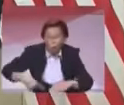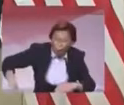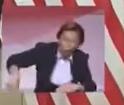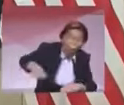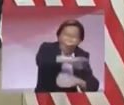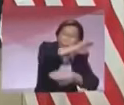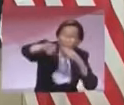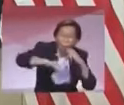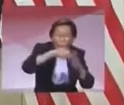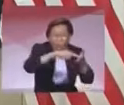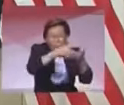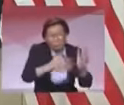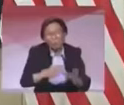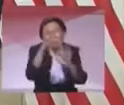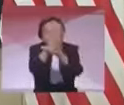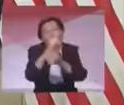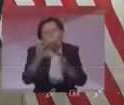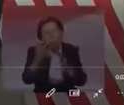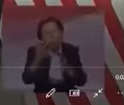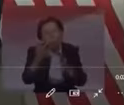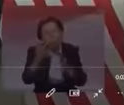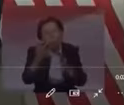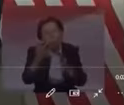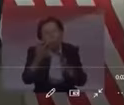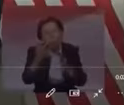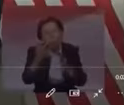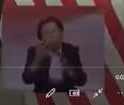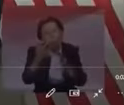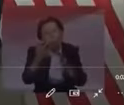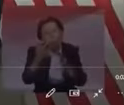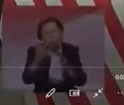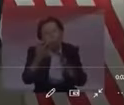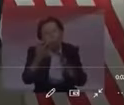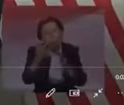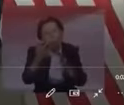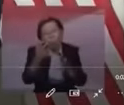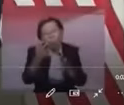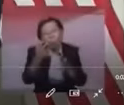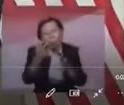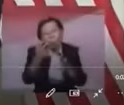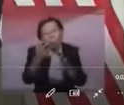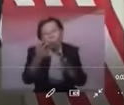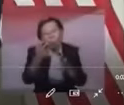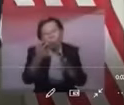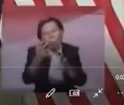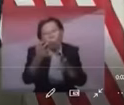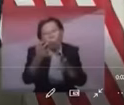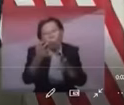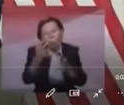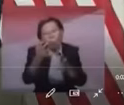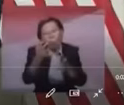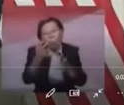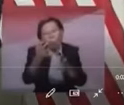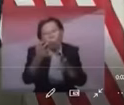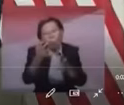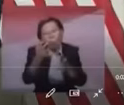luar negeri Sarawak yang nak balik mengundi? Some citizens may say, why do we not do a